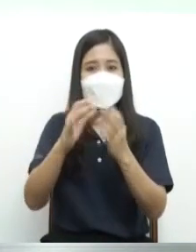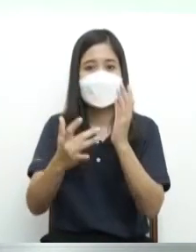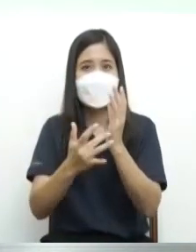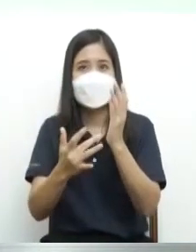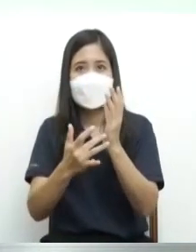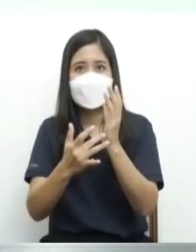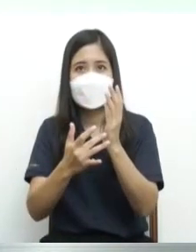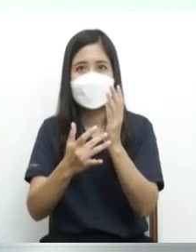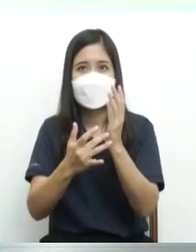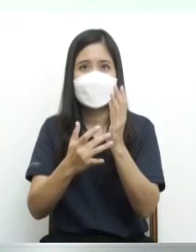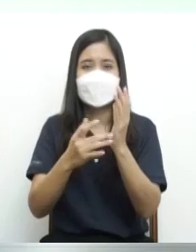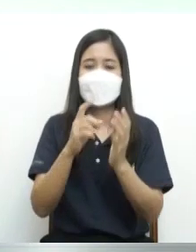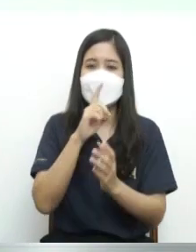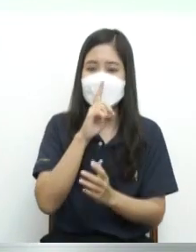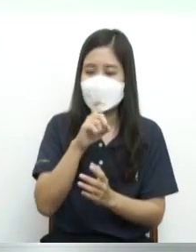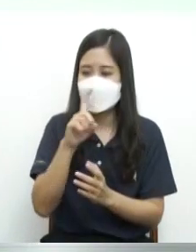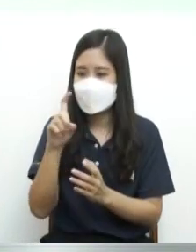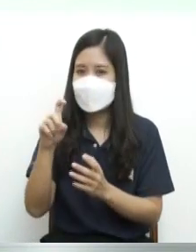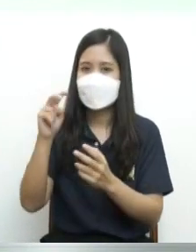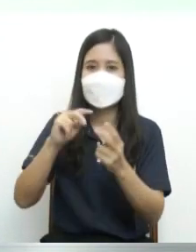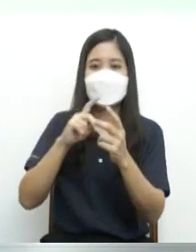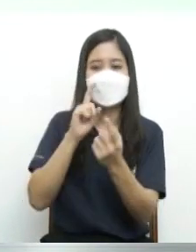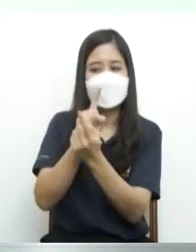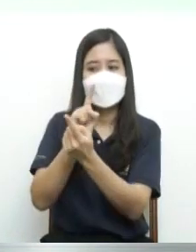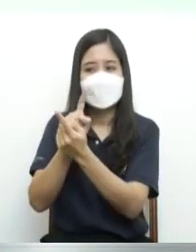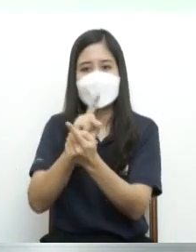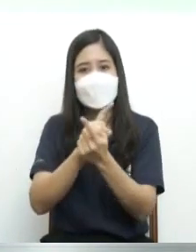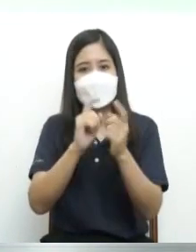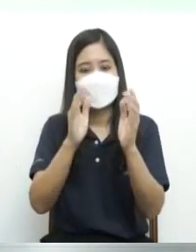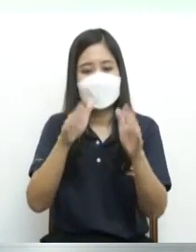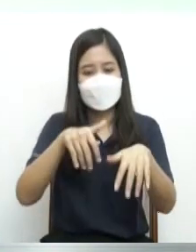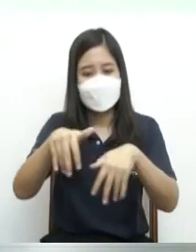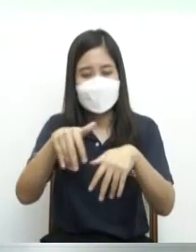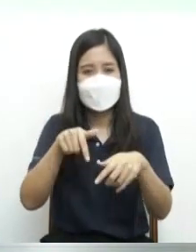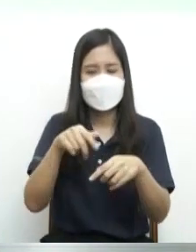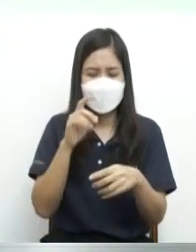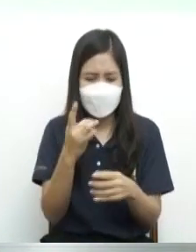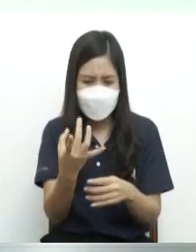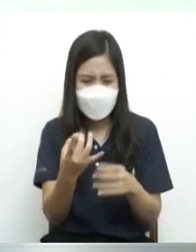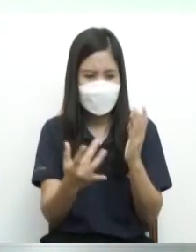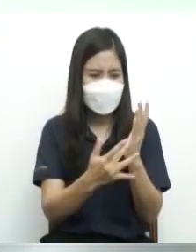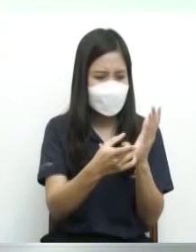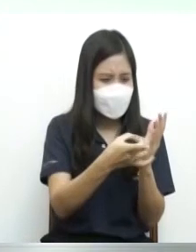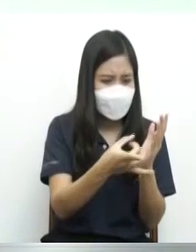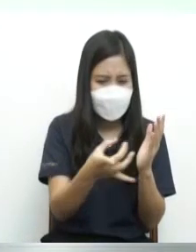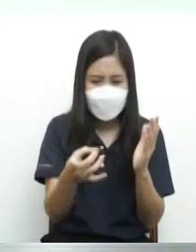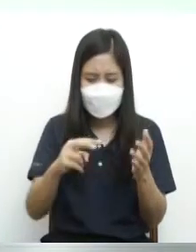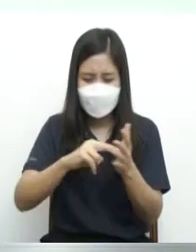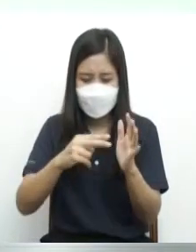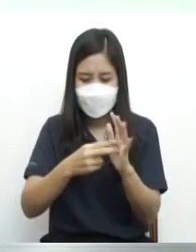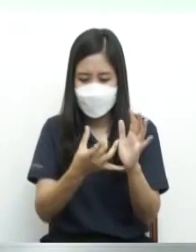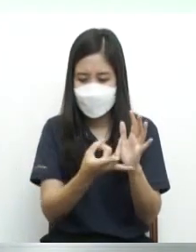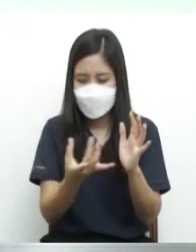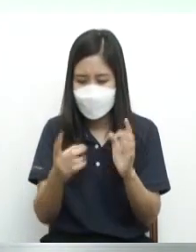งทุกท่านหลายท่านก็คงเอ่ยชื่อได้ไม่ครบมาเล่าให้ฟังว่าเรื่องนี้มันคืออะไรอันนี้มันแปลว่ายังไงหมายความว่ายังไ